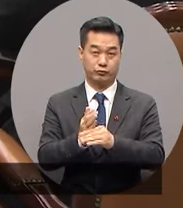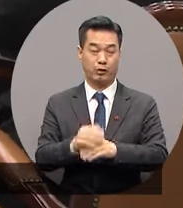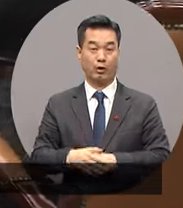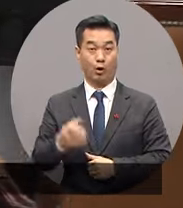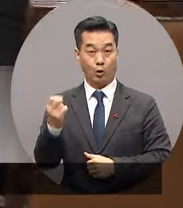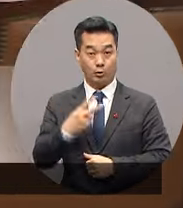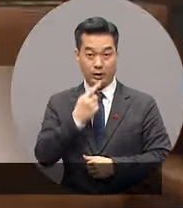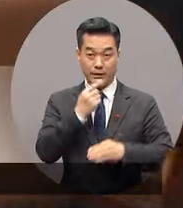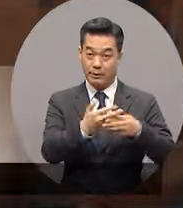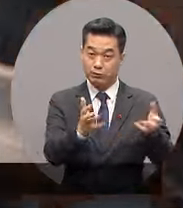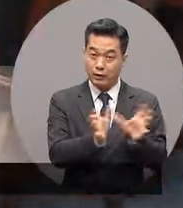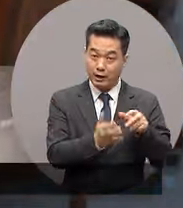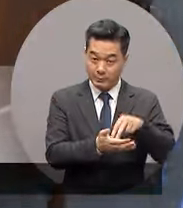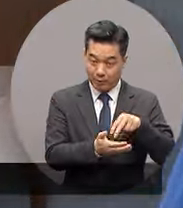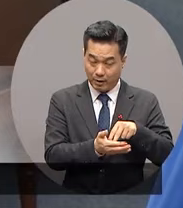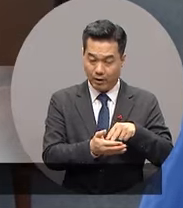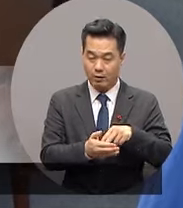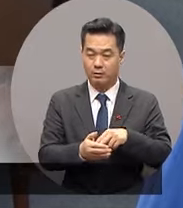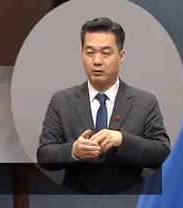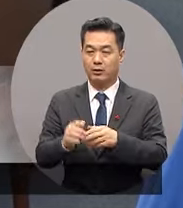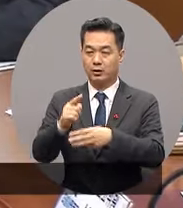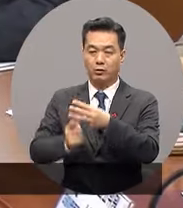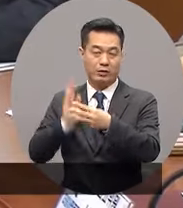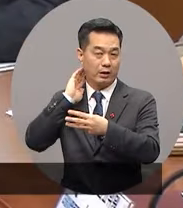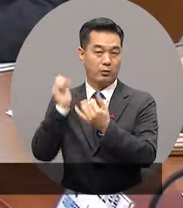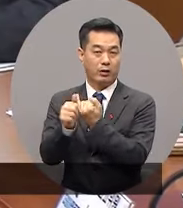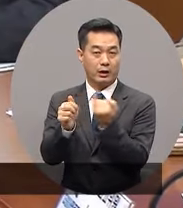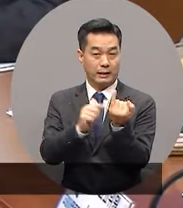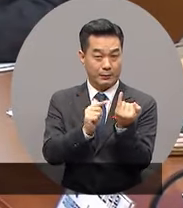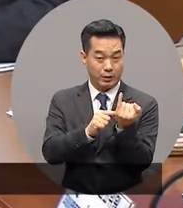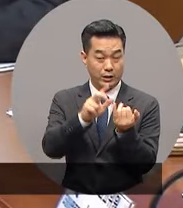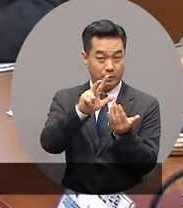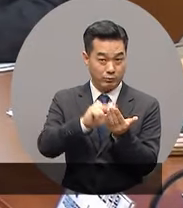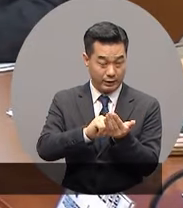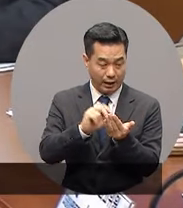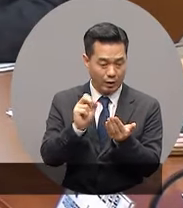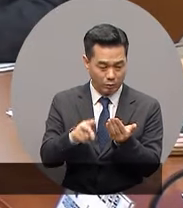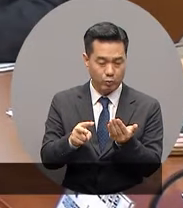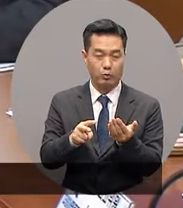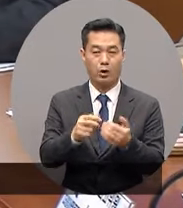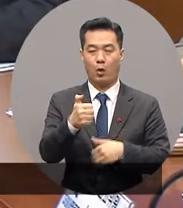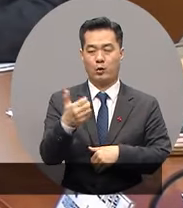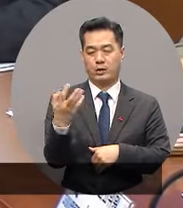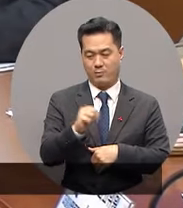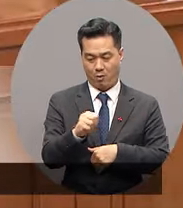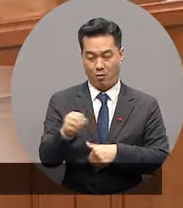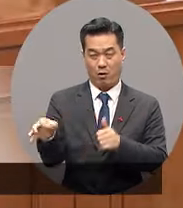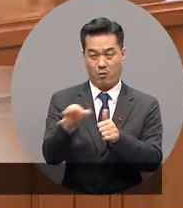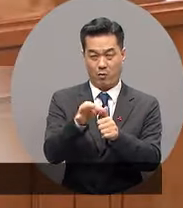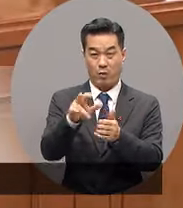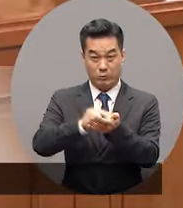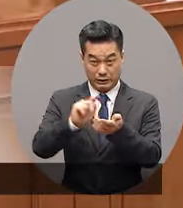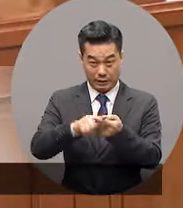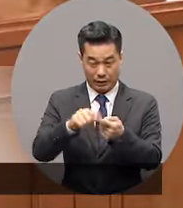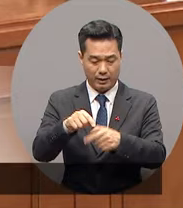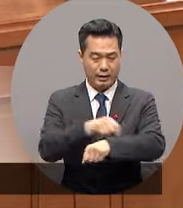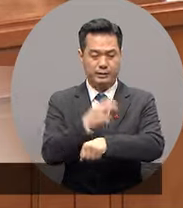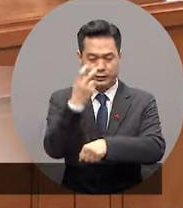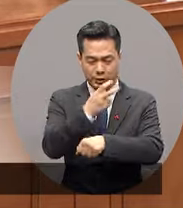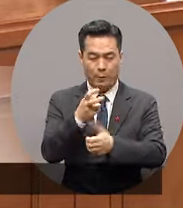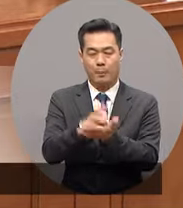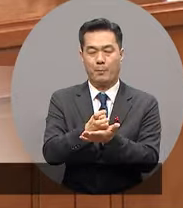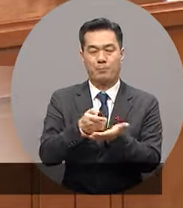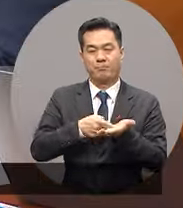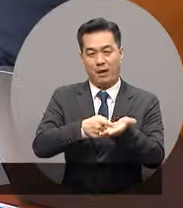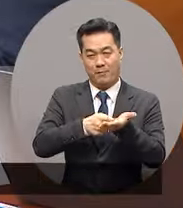여기에 민주당이 김건희 여사 주가 조작 의혹과 대장동 50억 클럽 의혹의 진상규명을 위한 쌍특검법의 강행